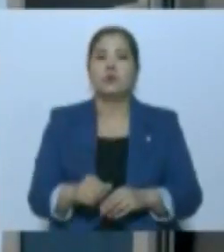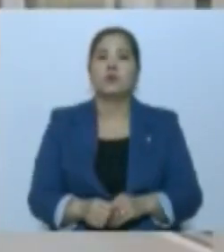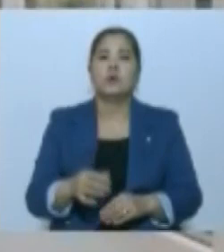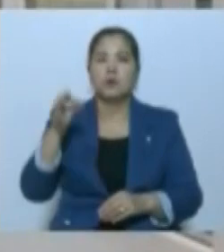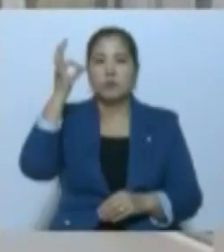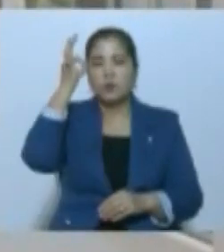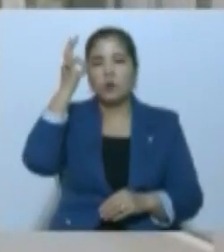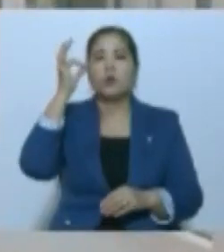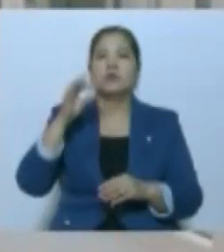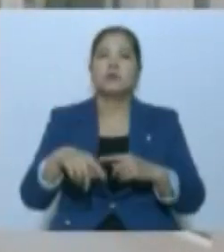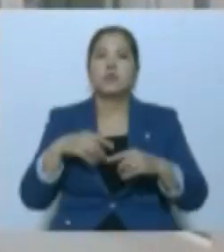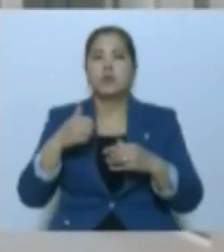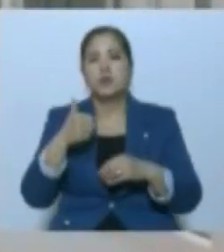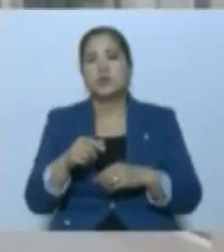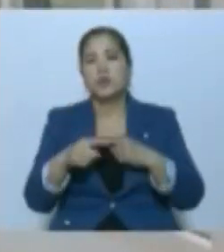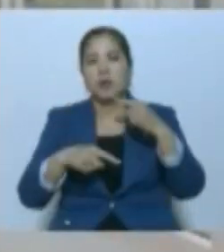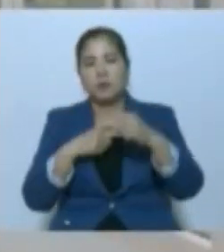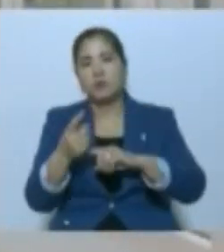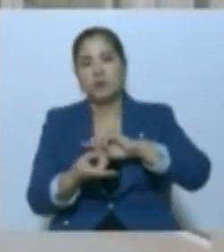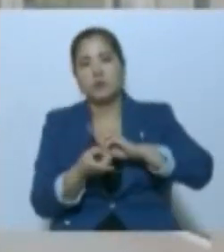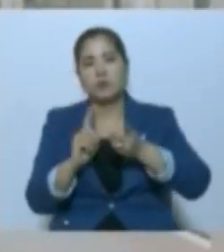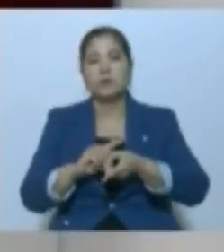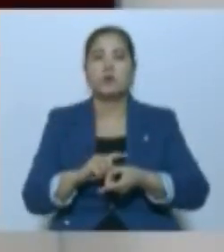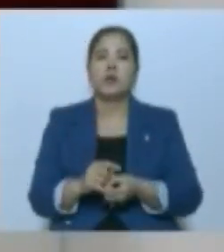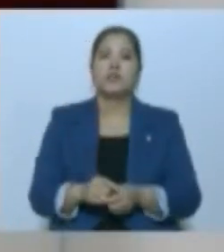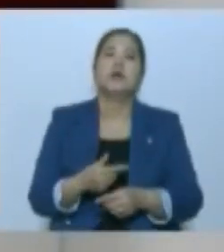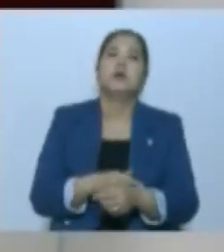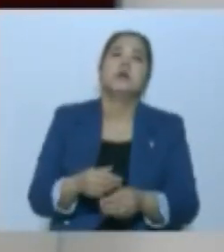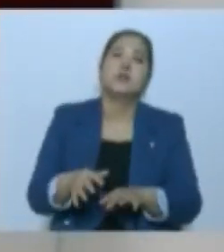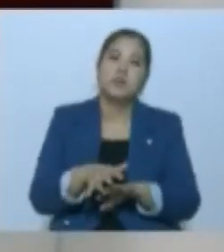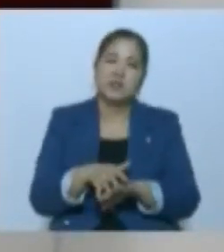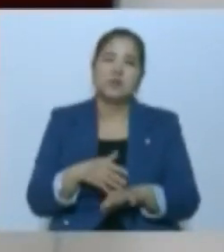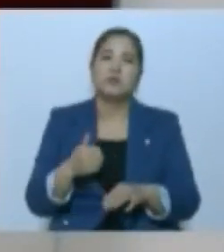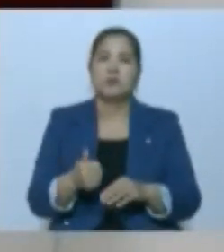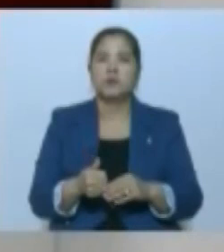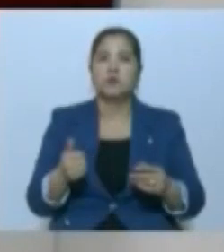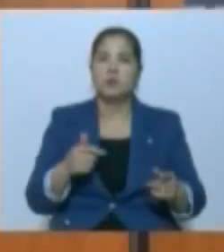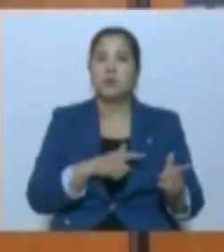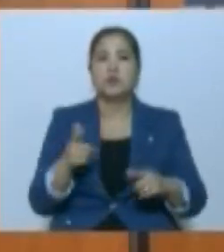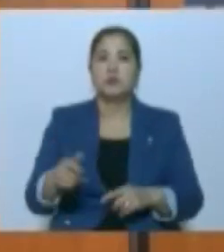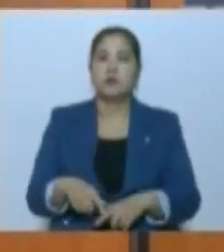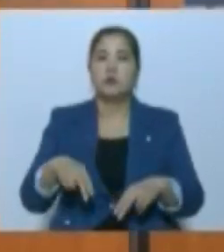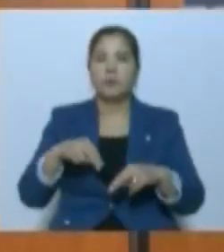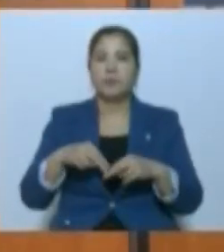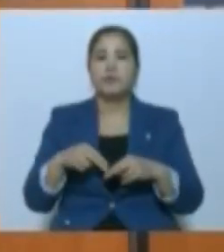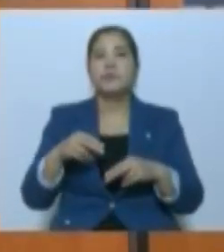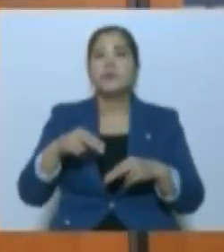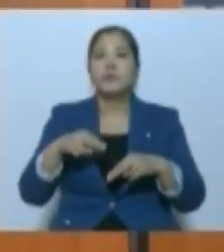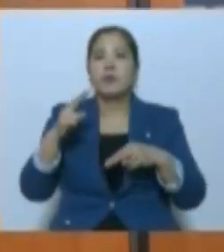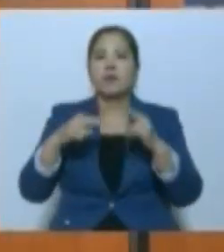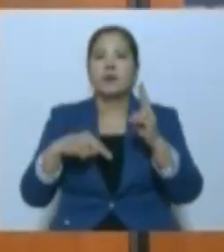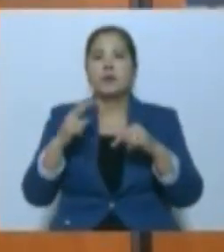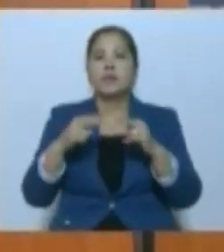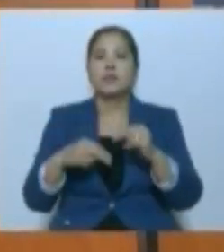көзқарасын жақсы жаққа бұру үшін жұмыс жасайды. Солай ғана індетті сәлде болса тежеуге болады дейді мамандар. Сонда ғана